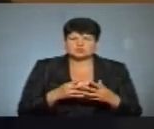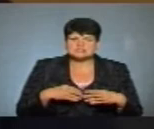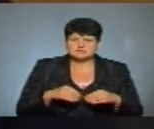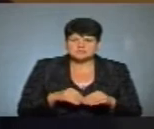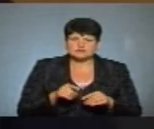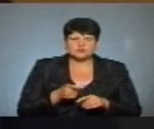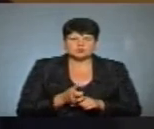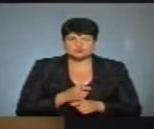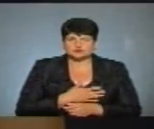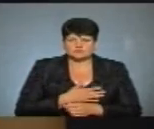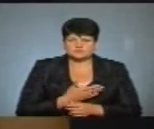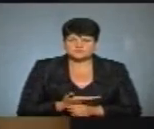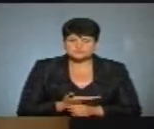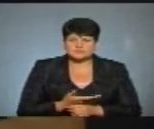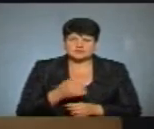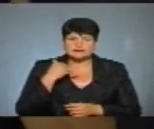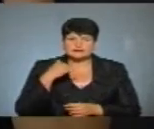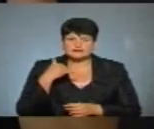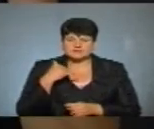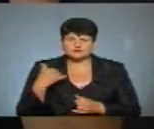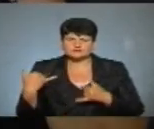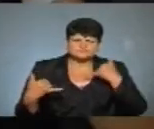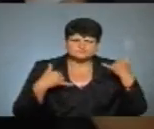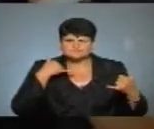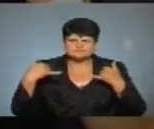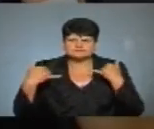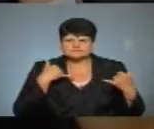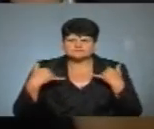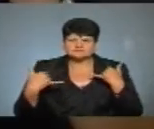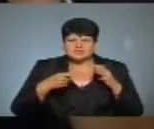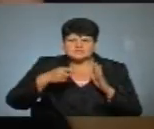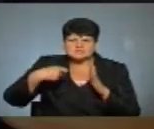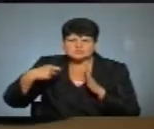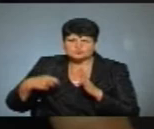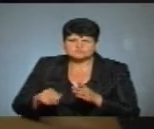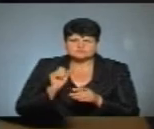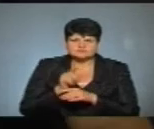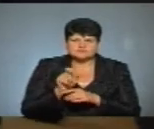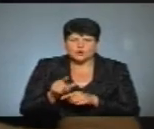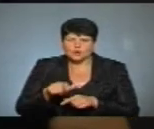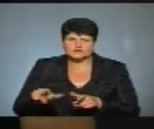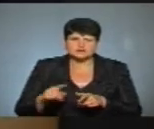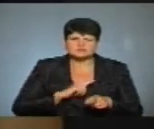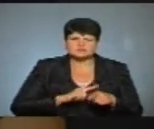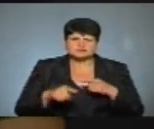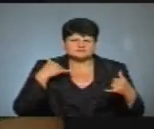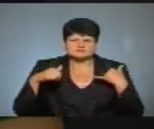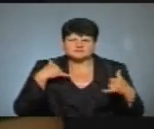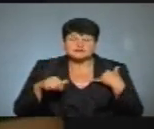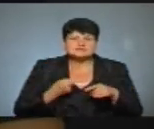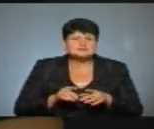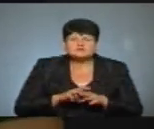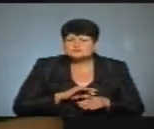що він дуже їх любив. Телефон літав з одної руки в другу, зйомки назначалися, люди бігом перезвонювали. Це все